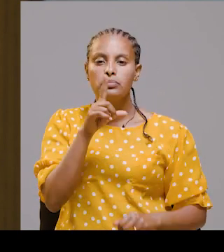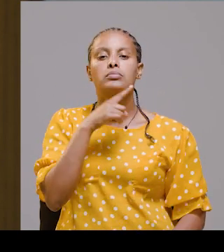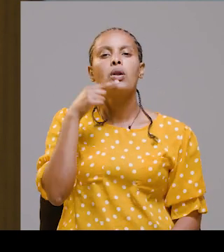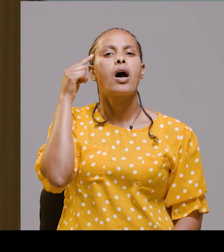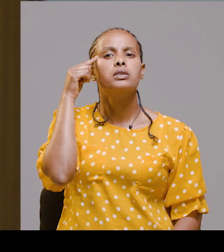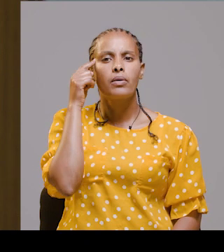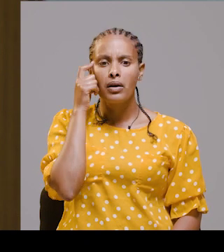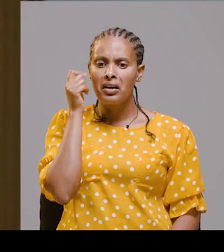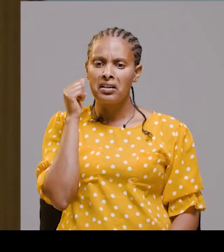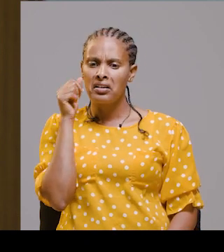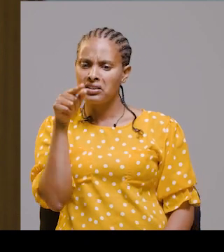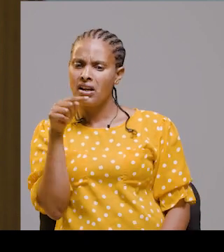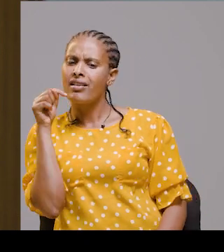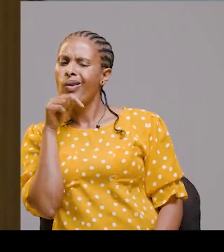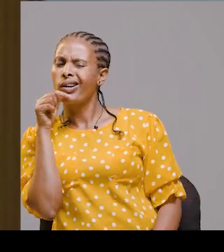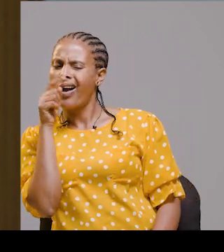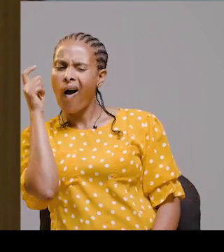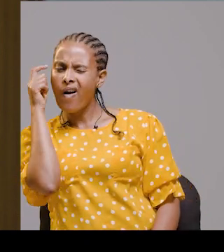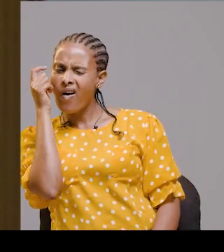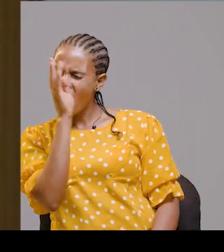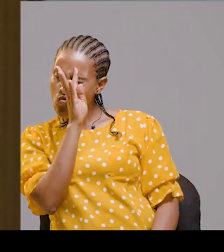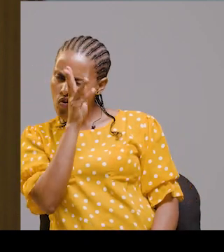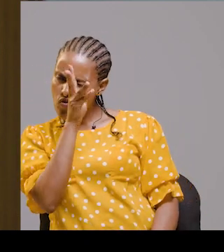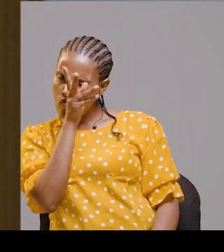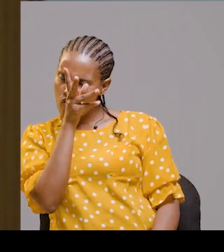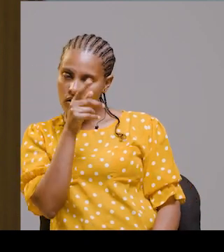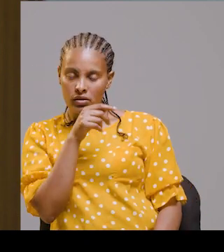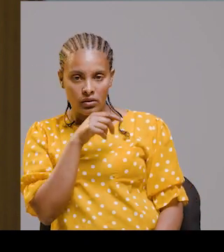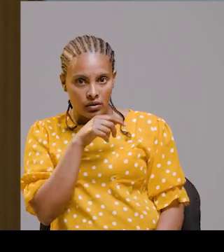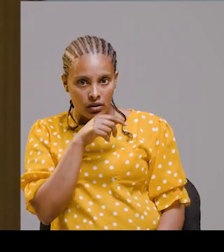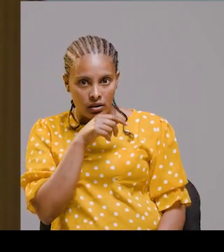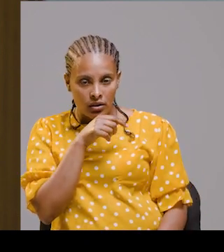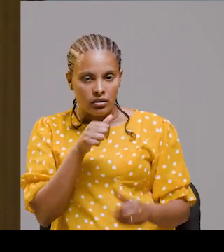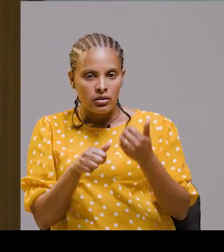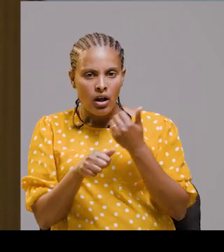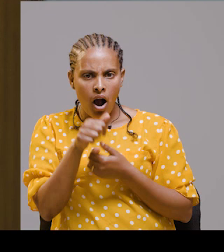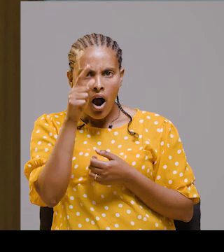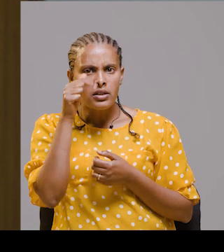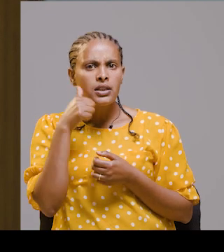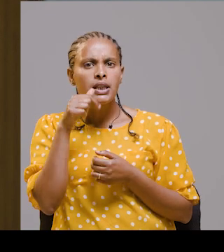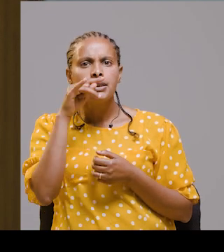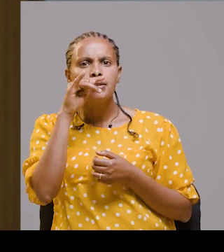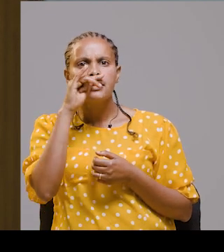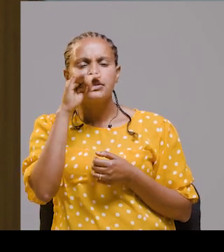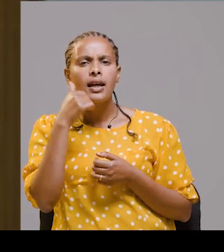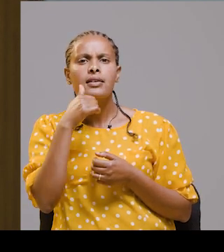ያስባሉ? ውጭ ልጅ እየዋሸች ነው እየፈጠረች ነው ብለው ያስባሉ። ግን ትሮማ በተፈጥሮ ምንድን ነው? አንዲት ሴት ጥቃት